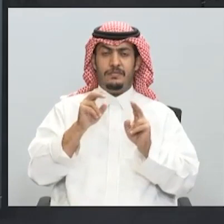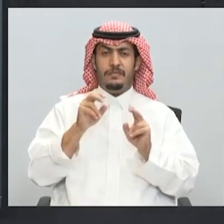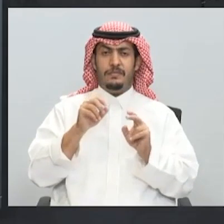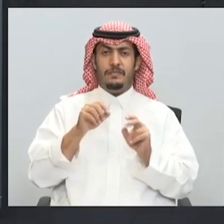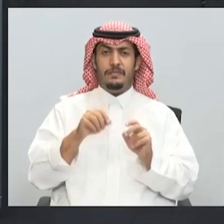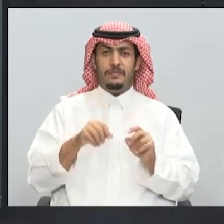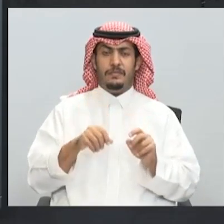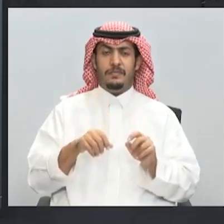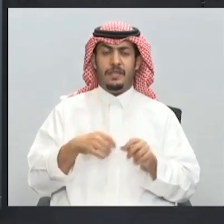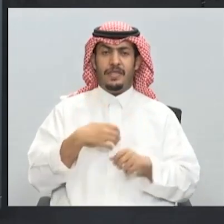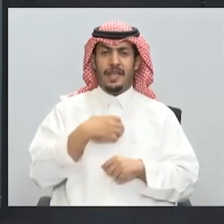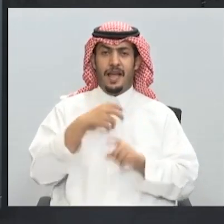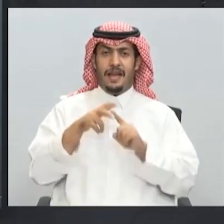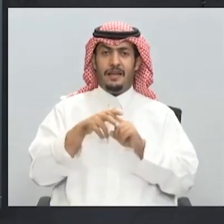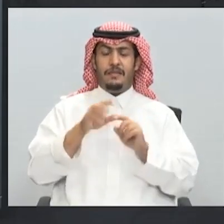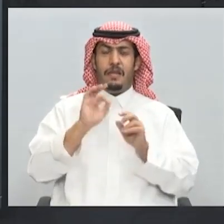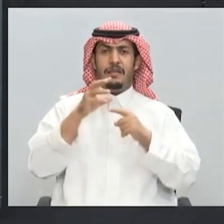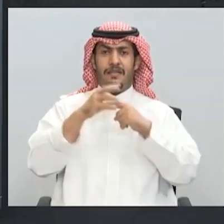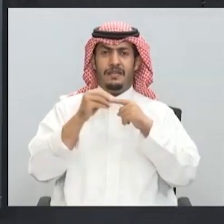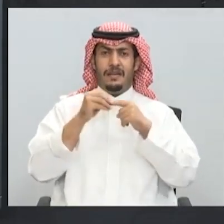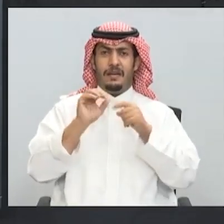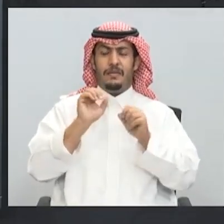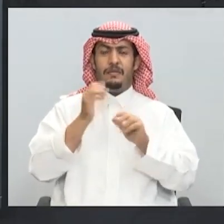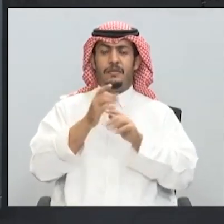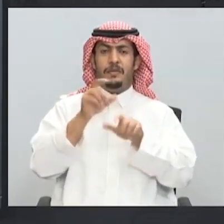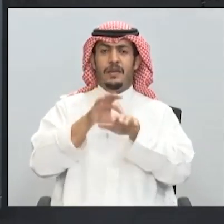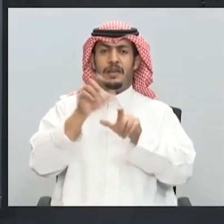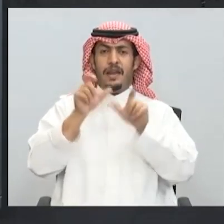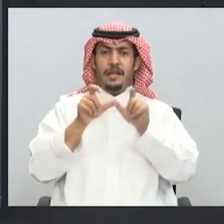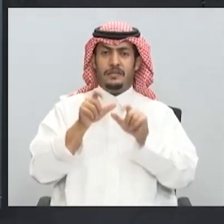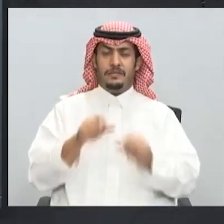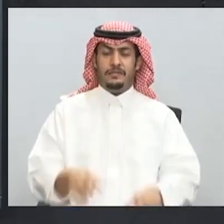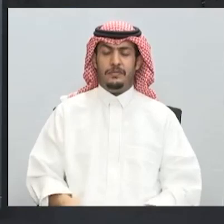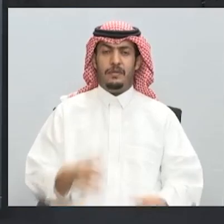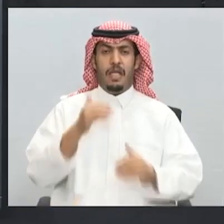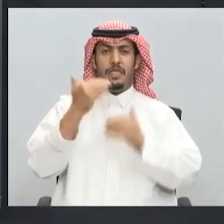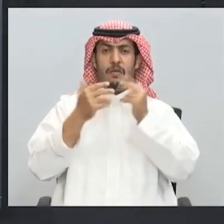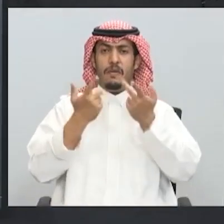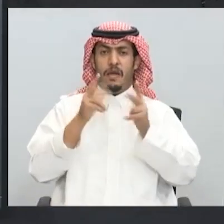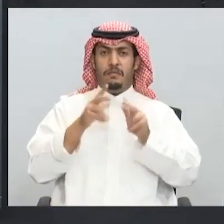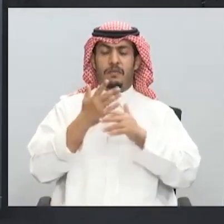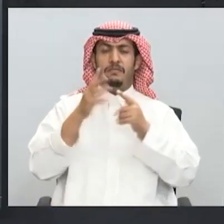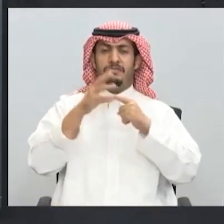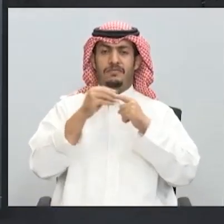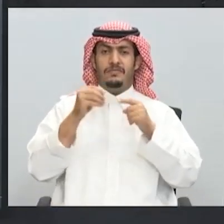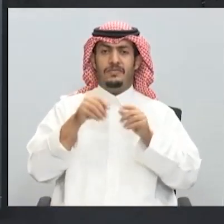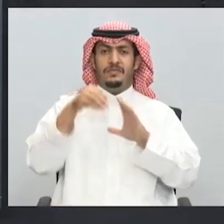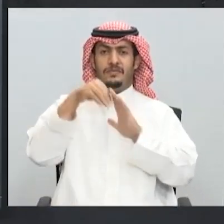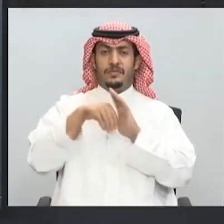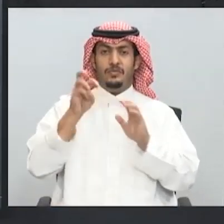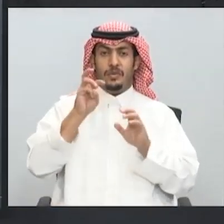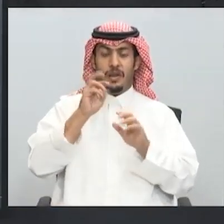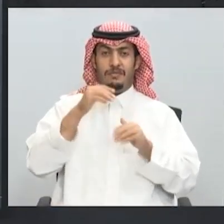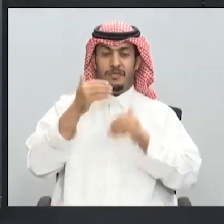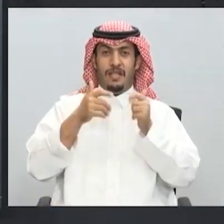تعد موجوده بسبب مثلا قصور القوى البشريه لديها ولم تتطور وبالتالي اندثرت من السوق الشركه